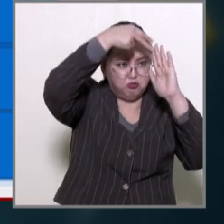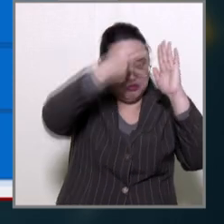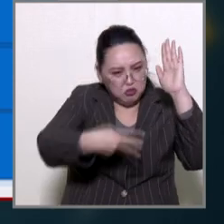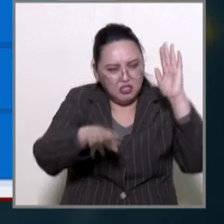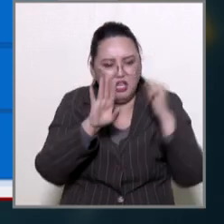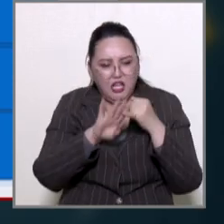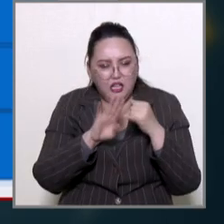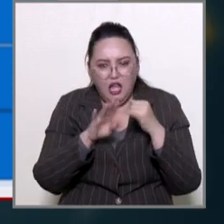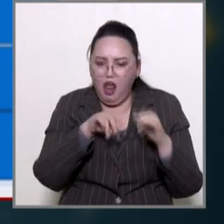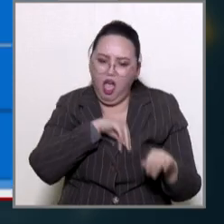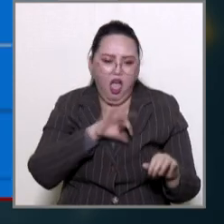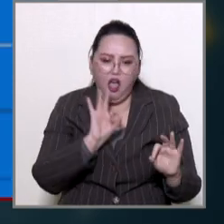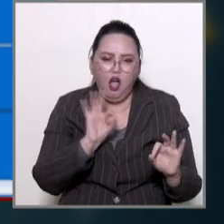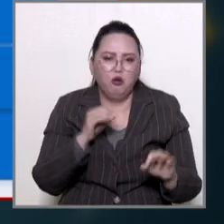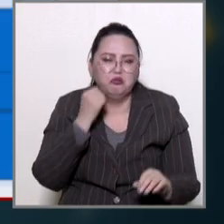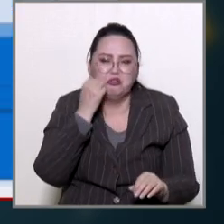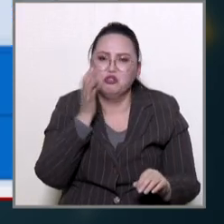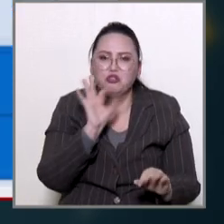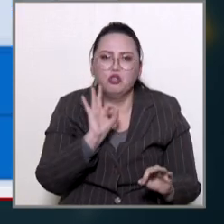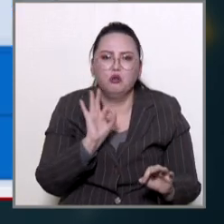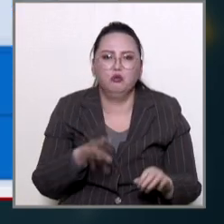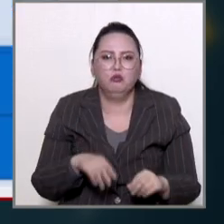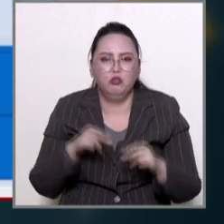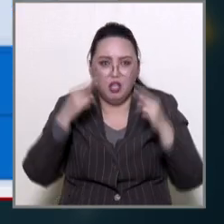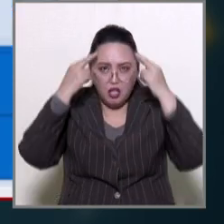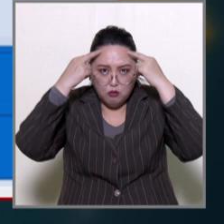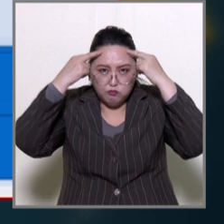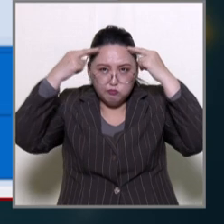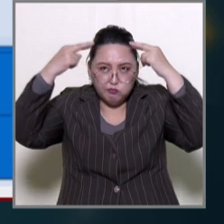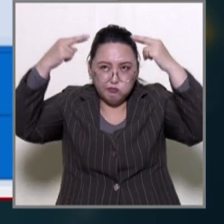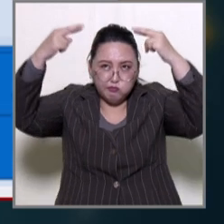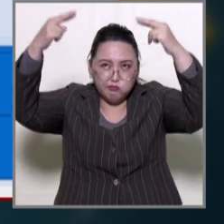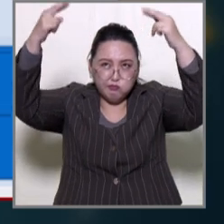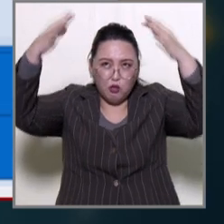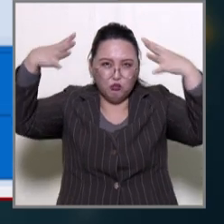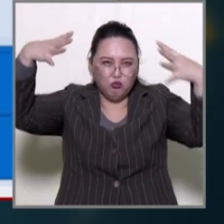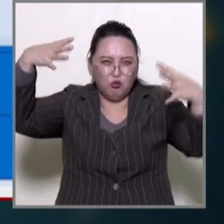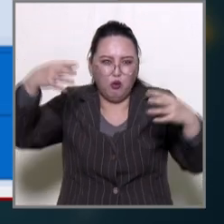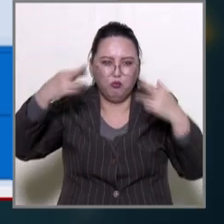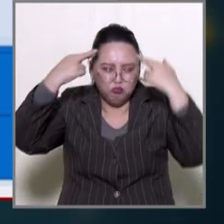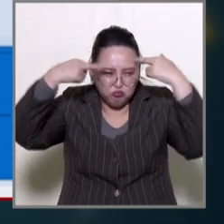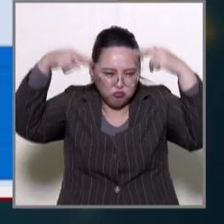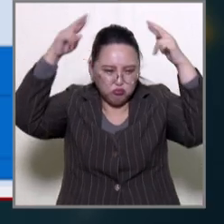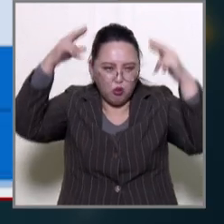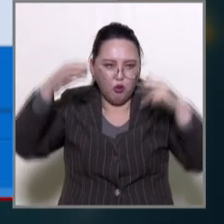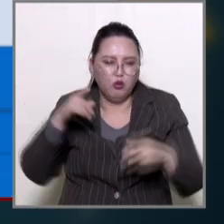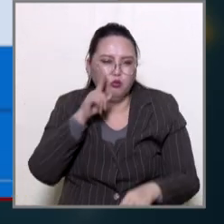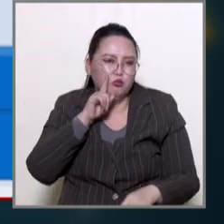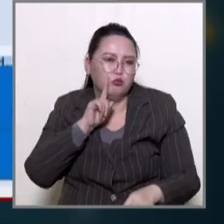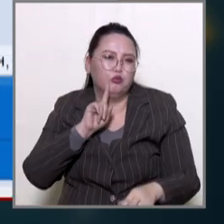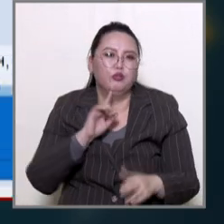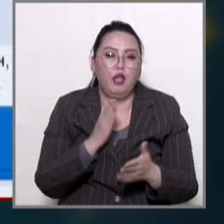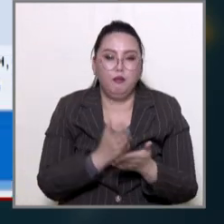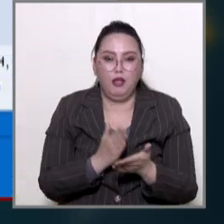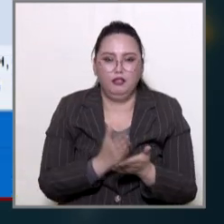ичээчгүй, гимшээчгүй. Эврээ арайл татгах шуургаж байгааг анзаарсан үедээ уртал дургаж байвал хамаагүй гэсэн юм бодолтой байсан. Тэргүүн